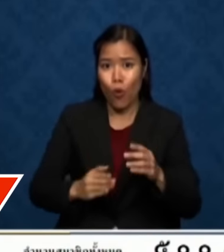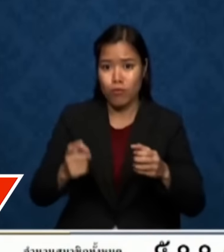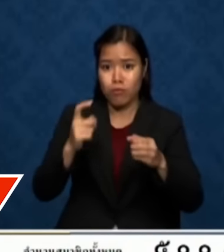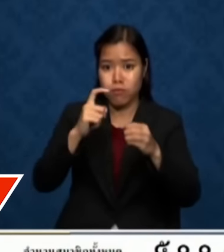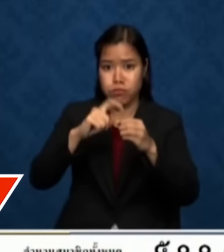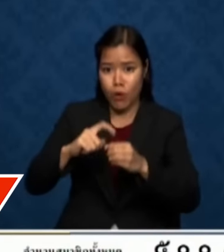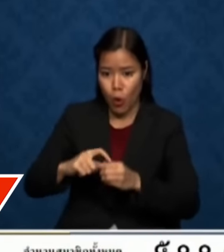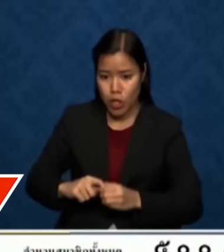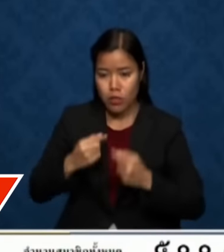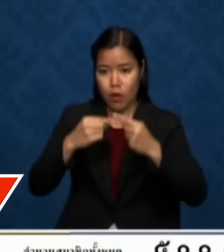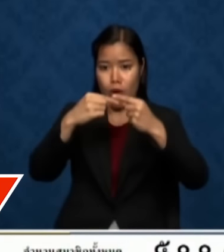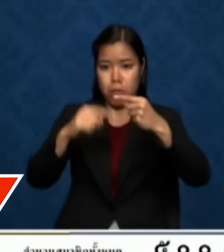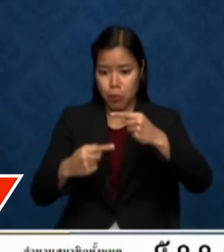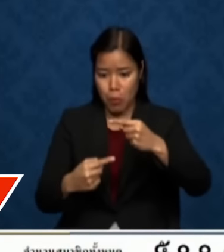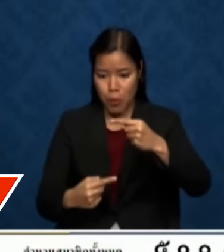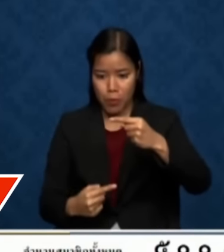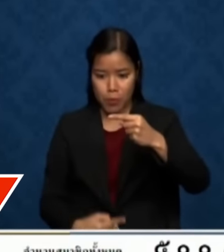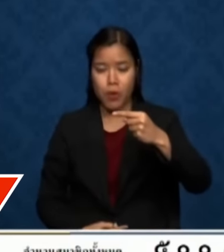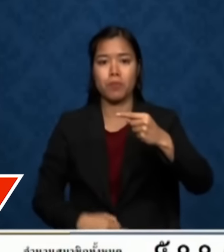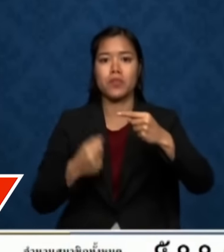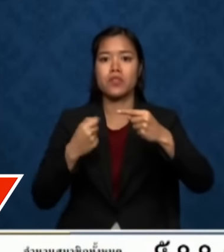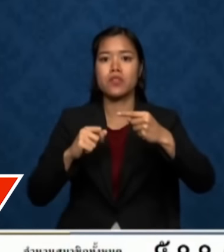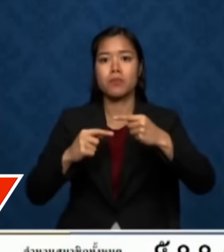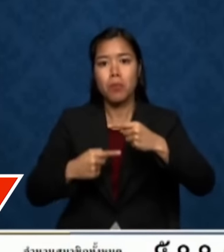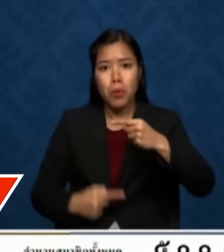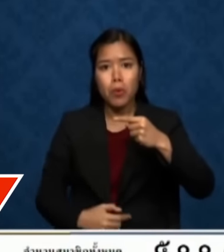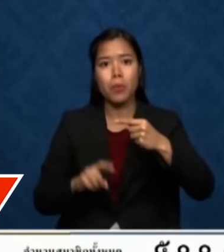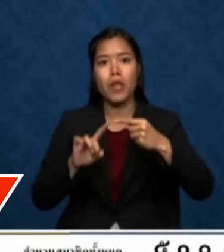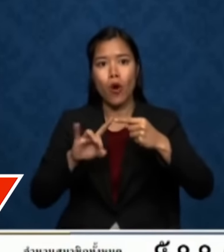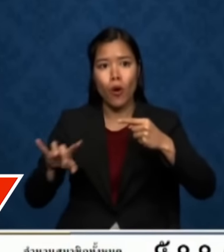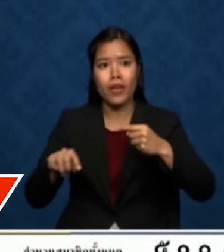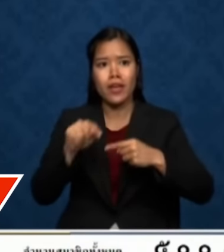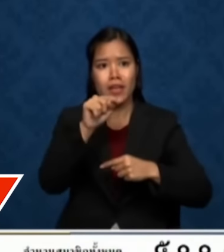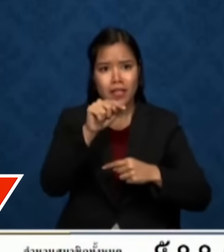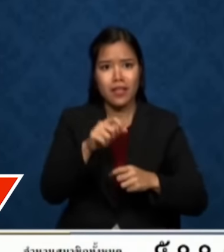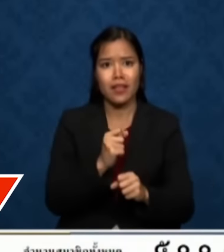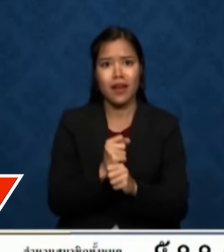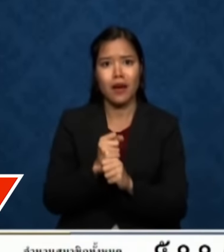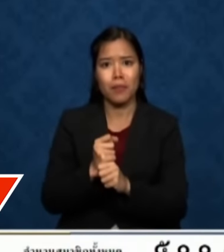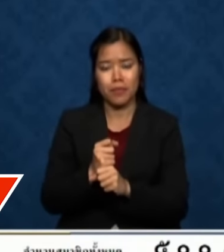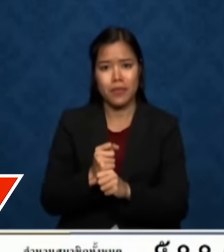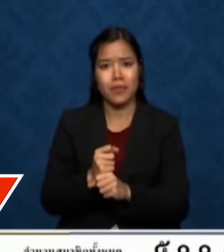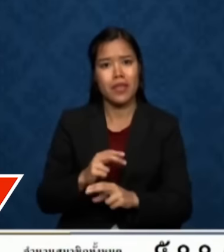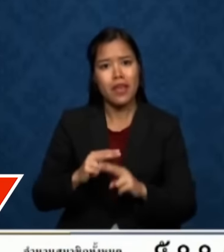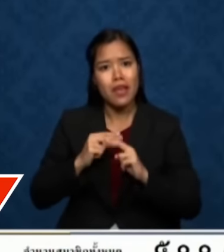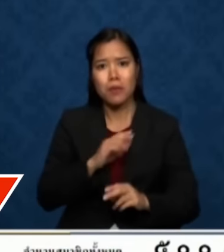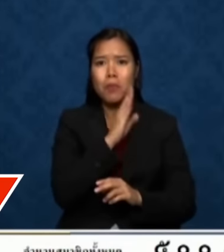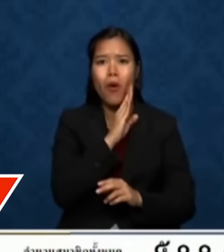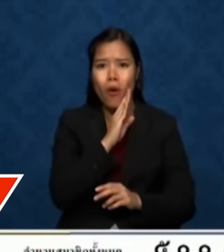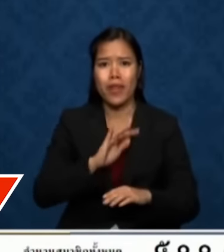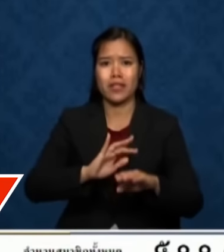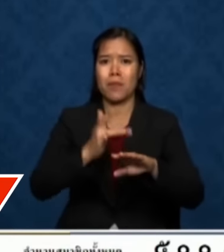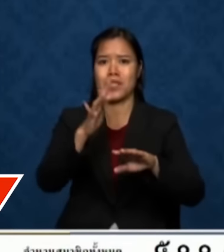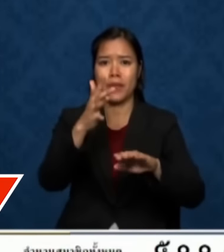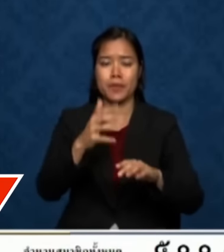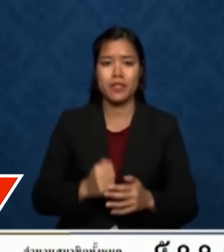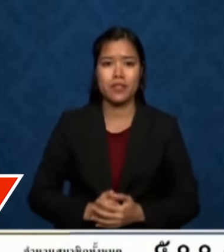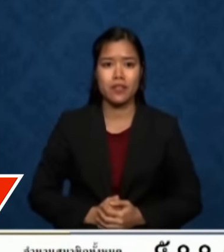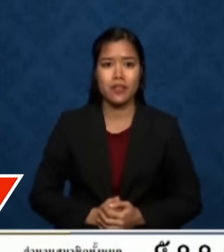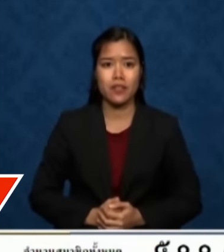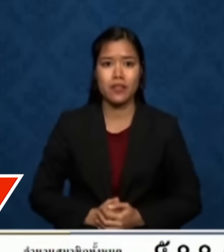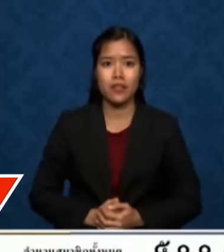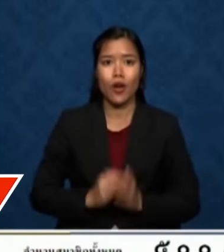ลยค่ะแบบนี้เรียกว่าออแกนิกไหมคะท่านประธานนี่มันจัดตั้งชัดๆค่ะนี่มันไม่มีอะไรที่มันเป็นธรรมชาติเลยค่ะทุก